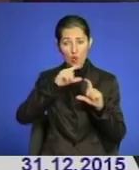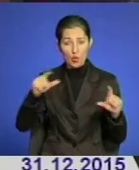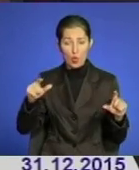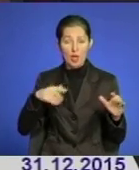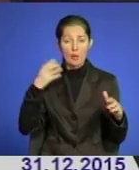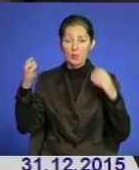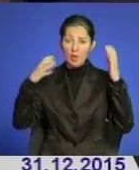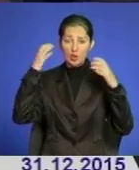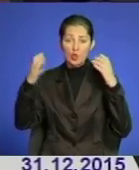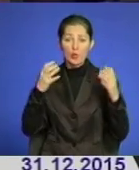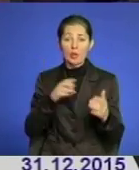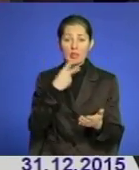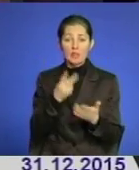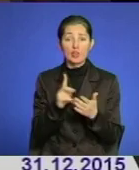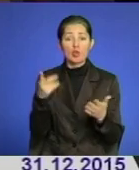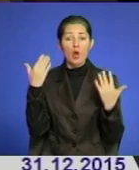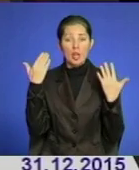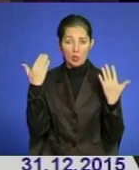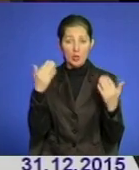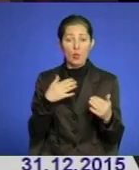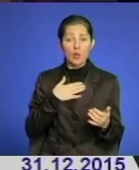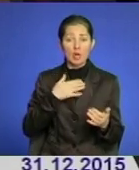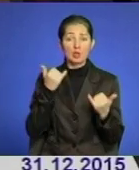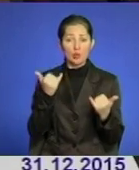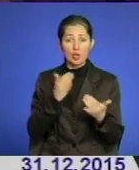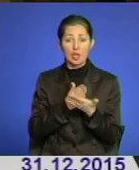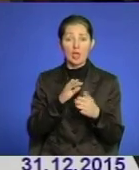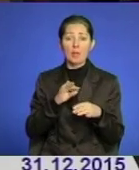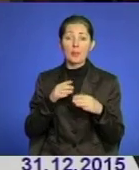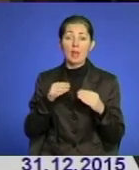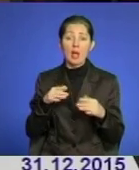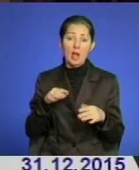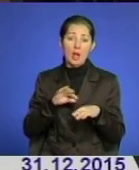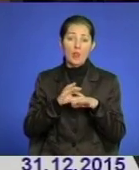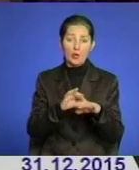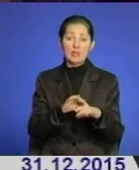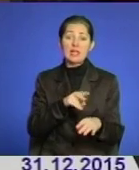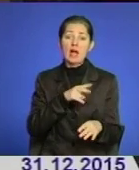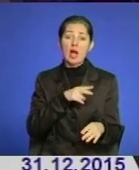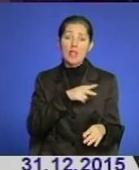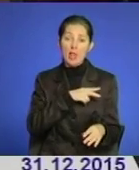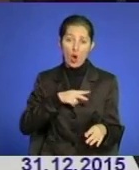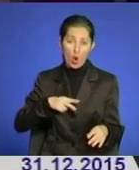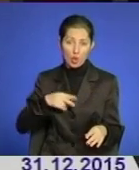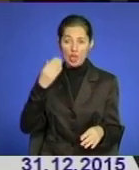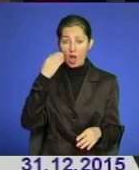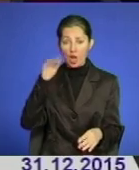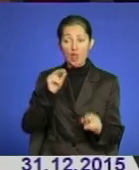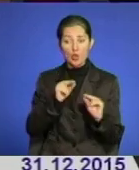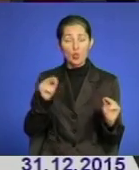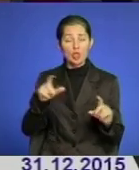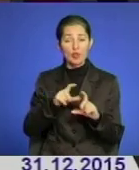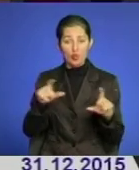не дивлячись на те, що канікулярний час, у нас сьогодні проходить церемонія нагородження кращих учнів школи,